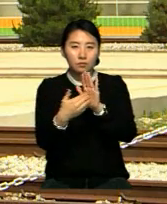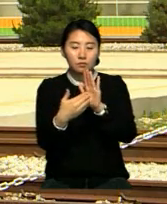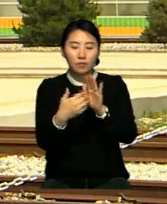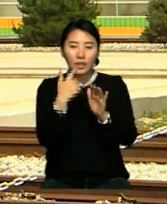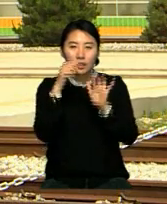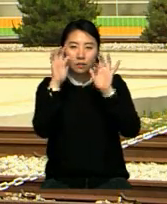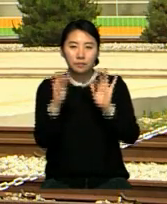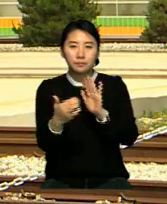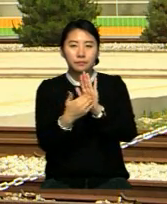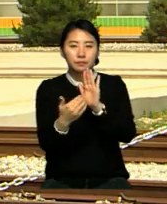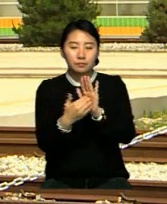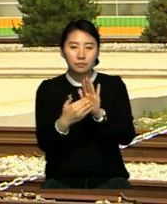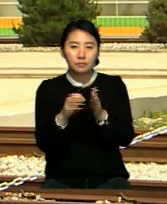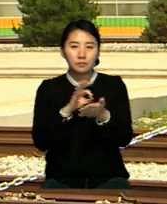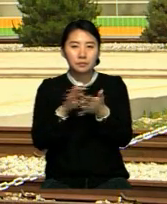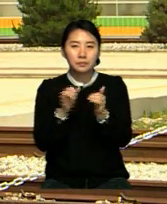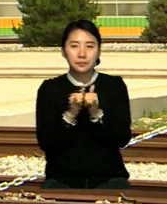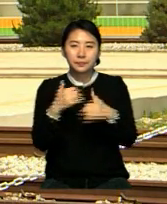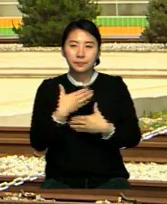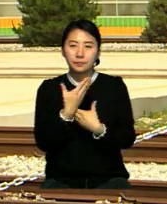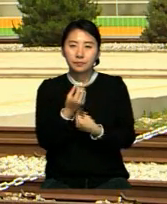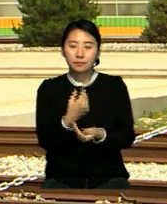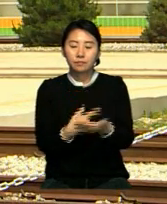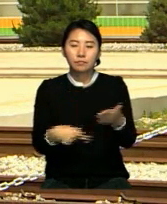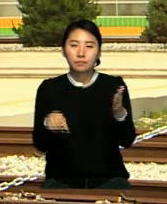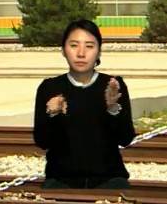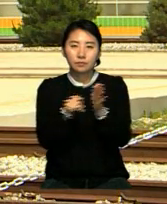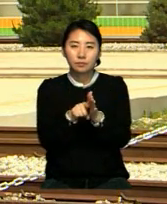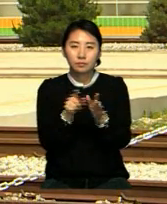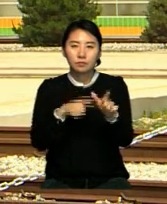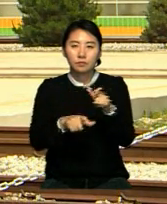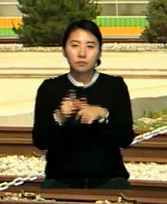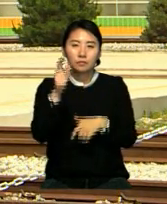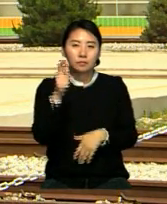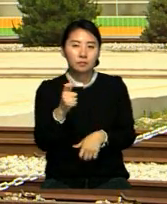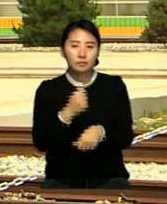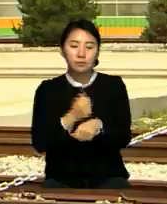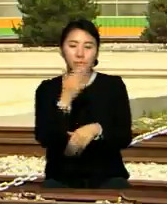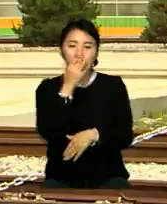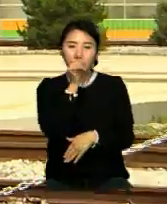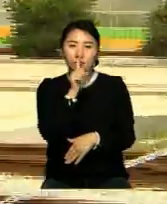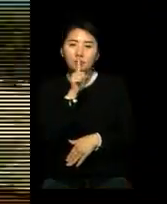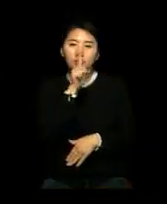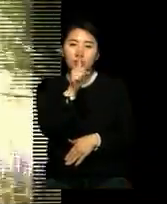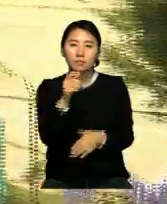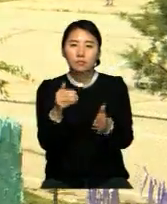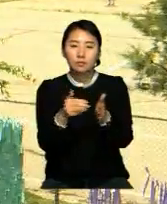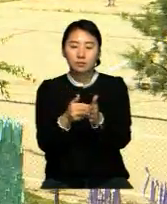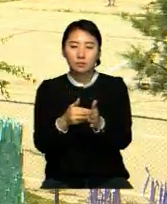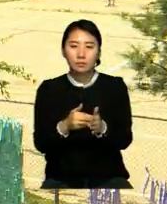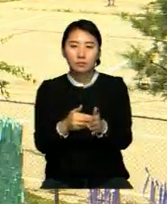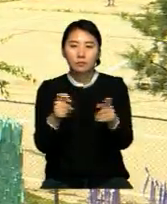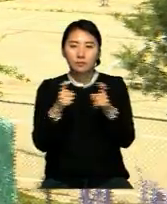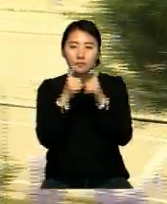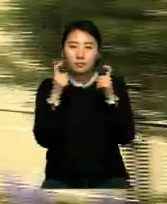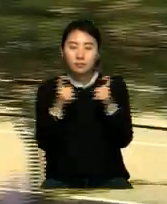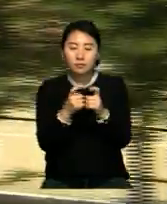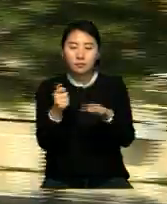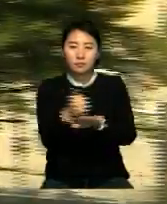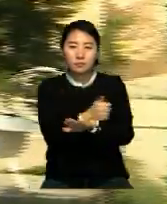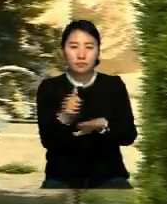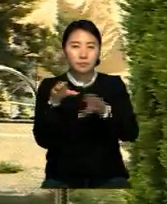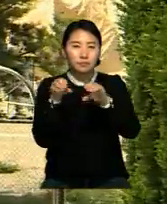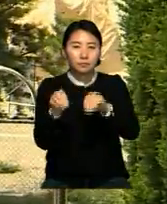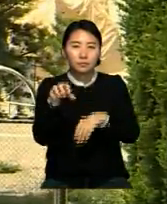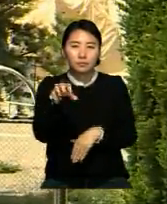시설을 해갖고서 이용객들의 편의를 위해서 더 보강할 수 있도록 지금 주문을 했습니다. 민간인 출입 통제